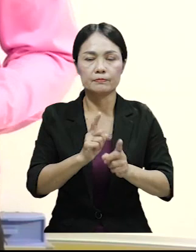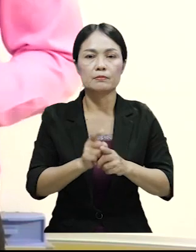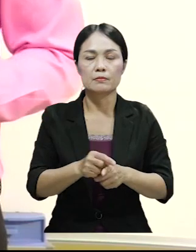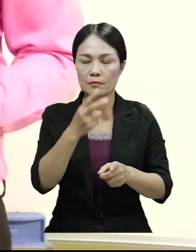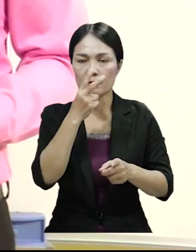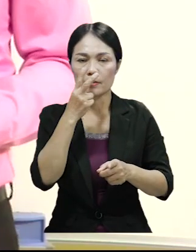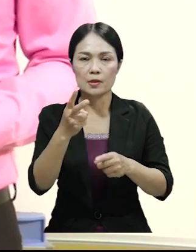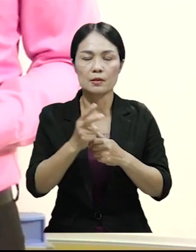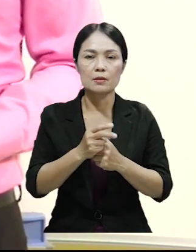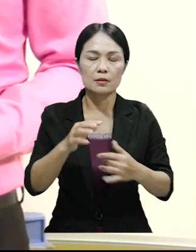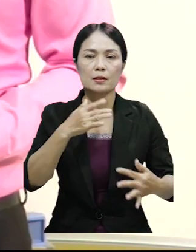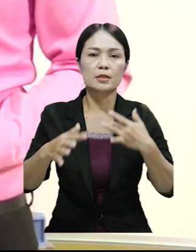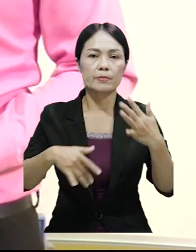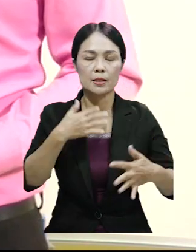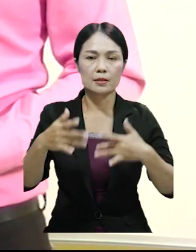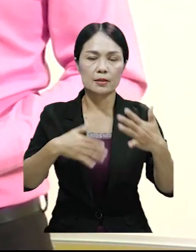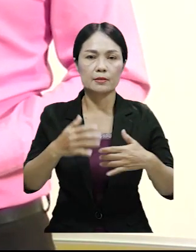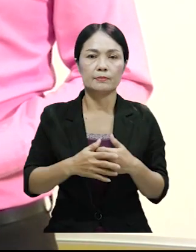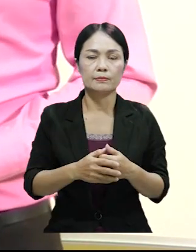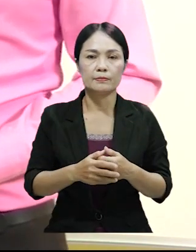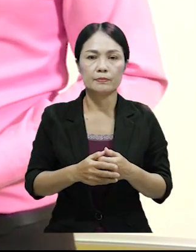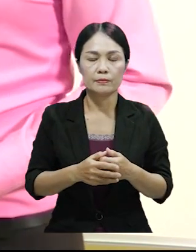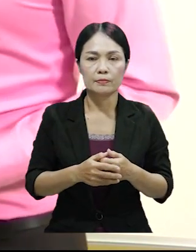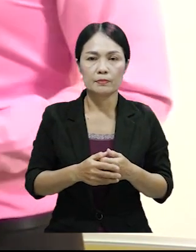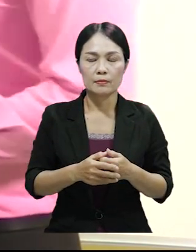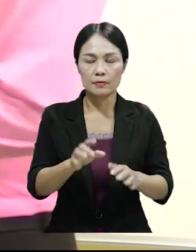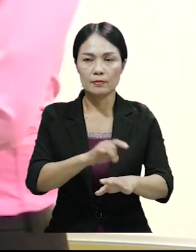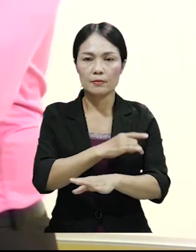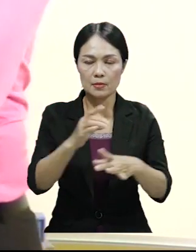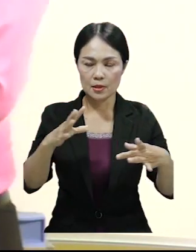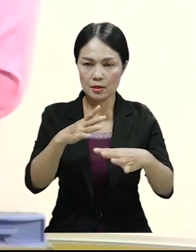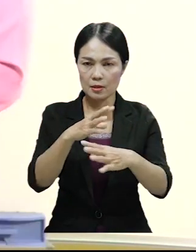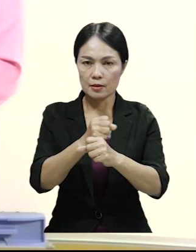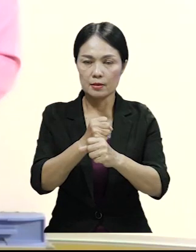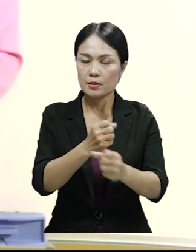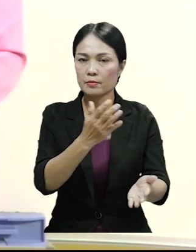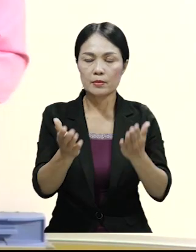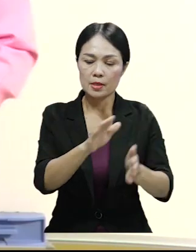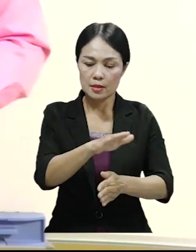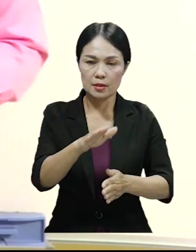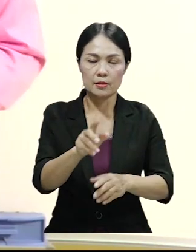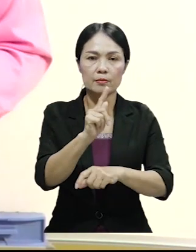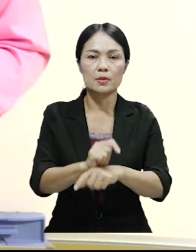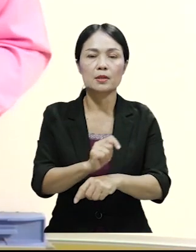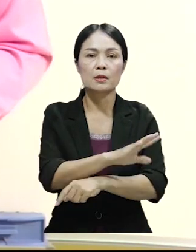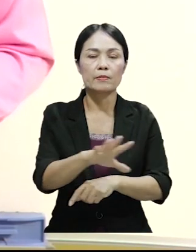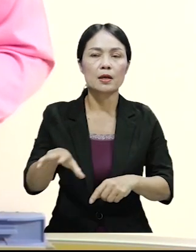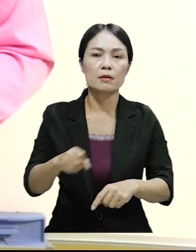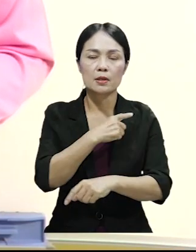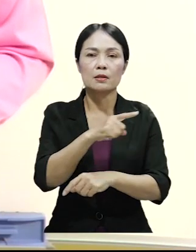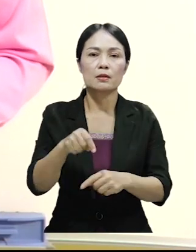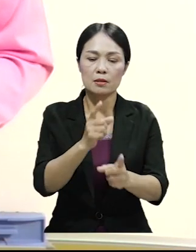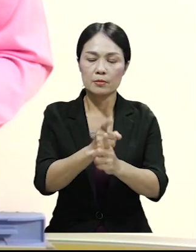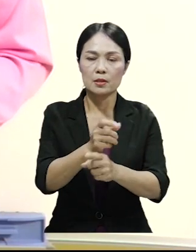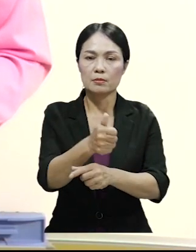ដើម្បីឲ្យមើលទៅវាសប្បាយរីករាយលុះដល់ពេលរាំចប់ហើយយ៉ាងម៉េចគុនតាមប្រពៃណីខ្មែររបស់យើងដែល